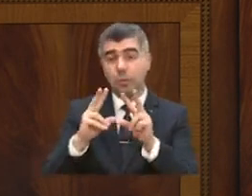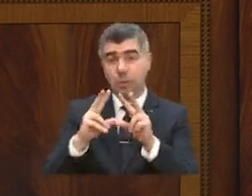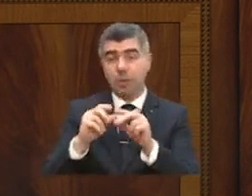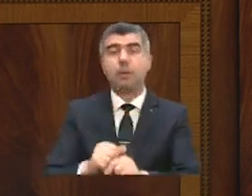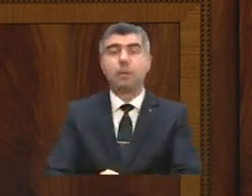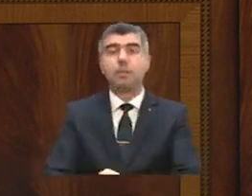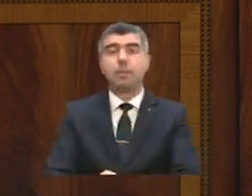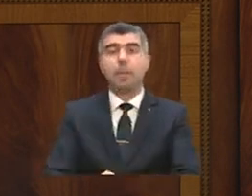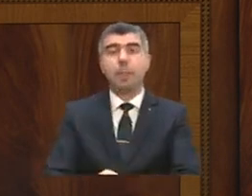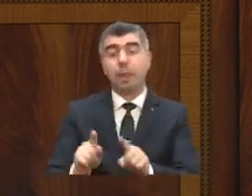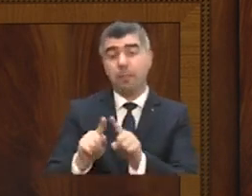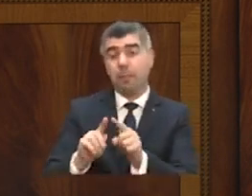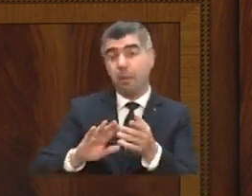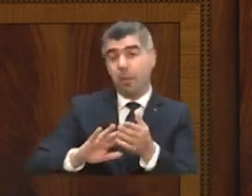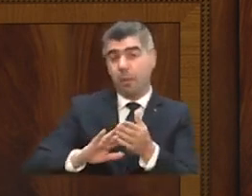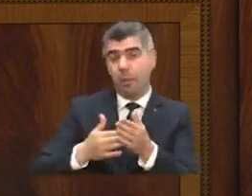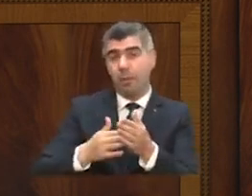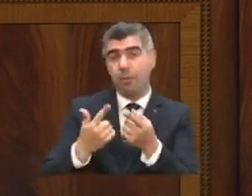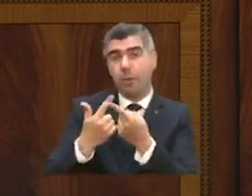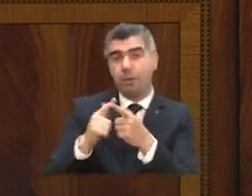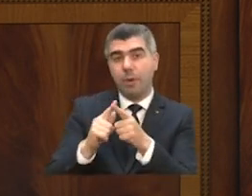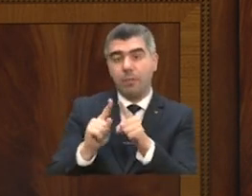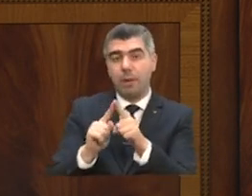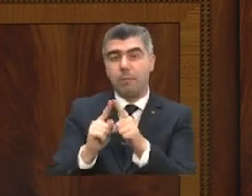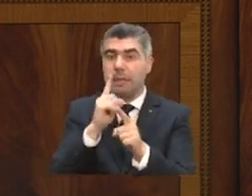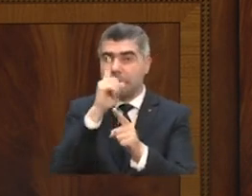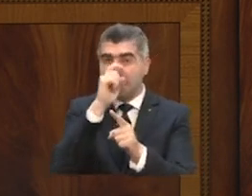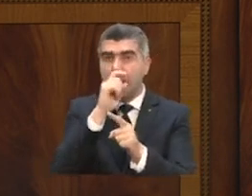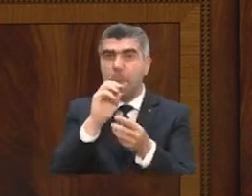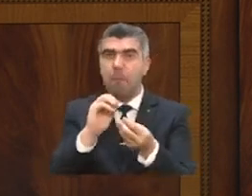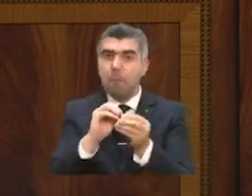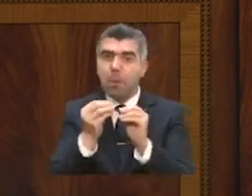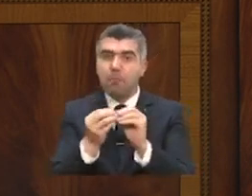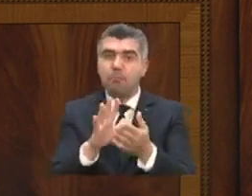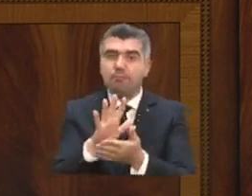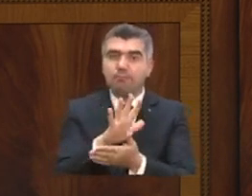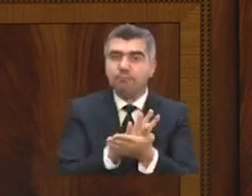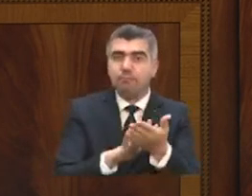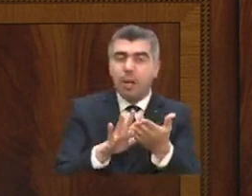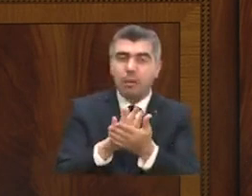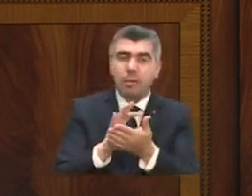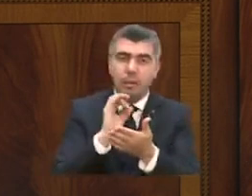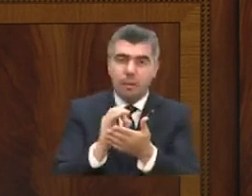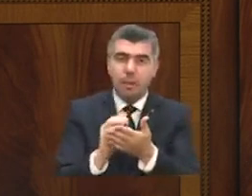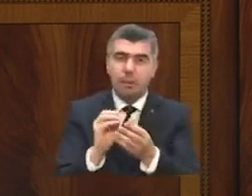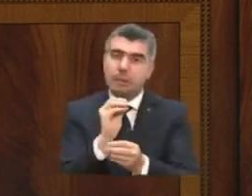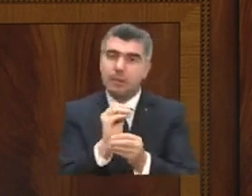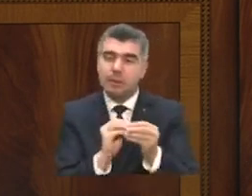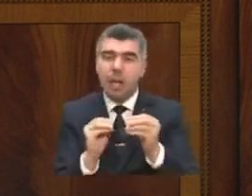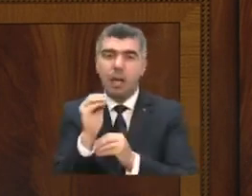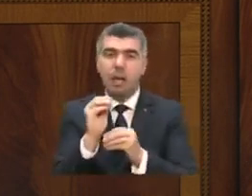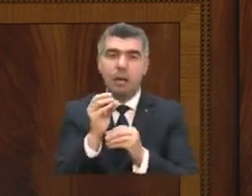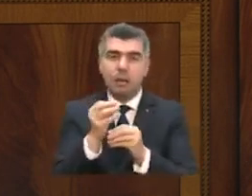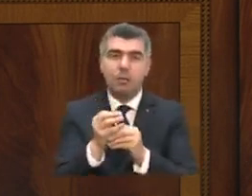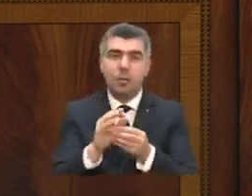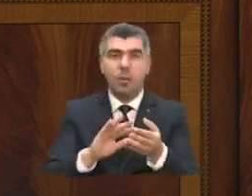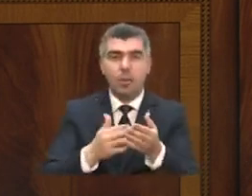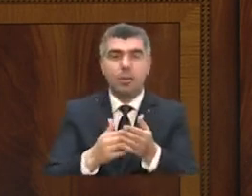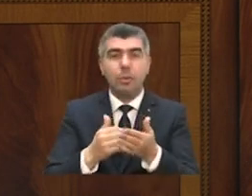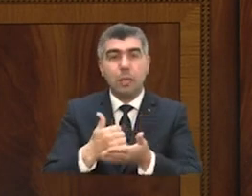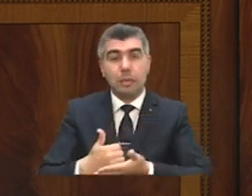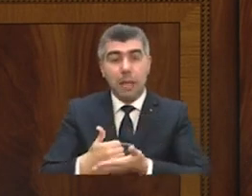للمواطنين، حيث حالت دون وقوع صدمات على مستوى الأسعار ولولا منظومة